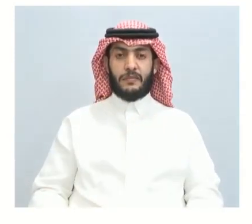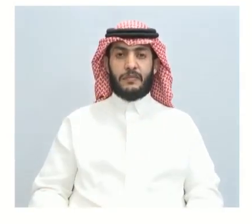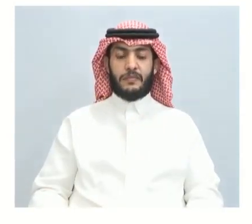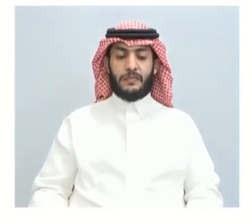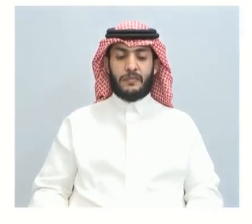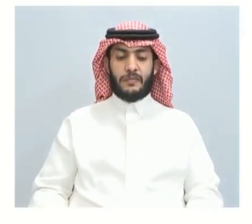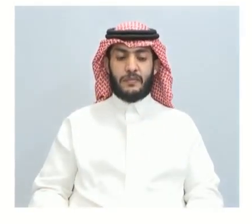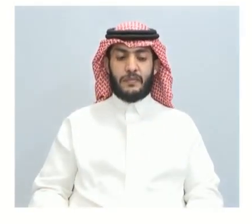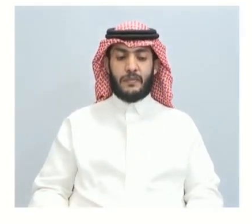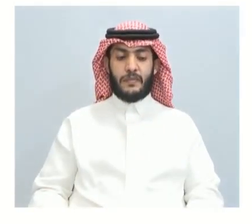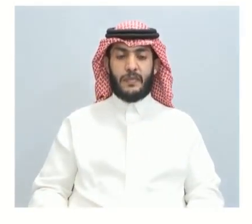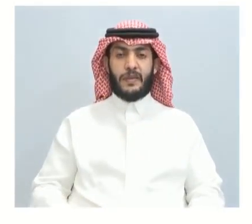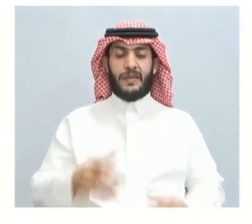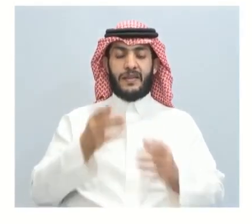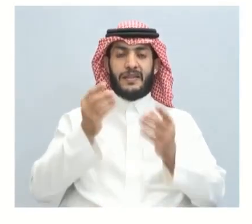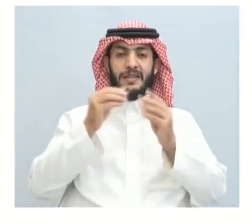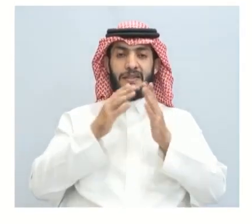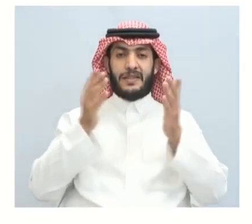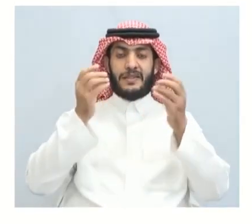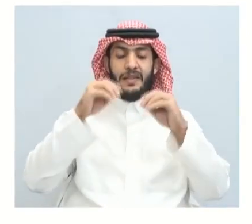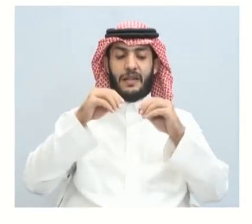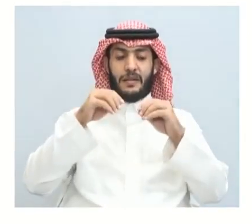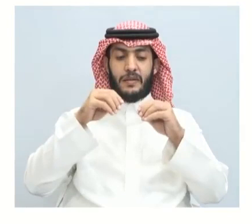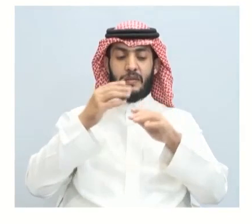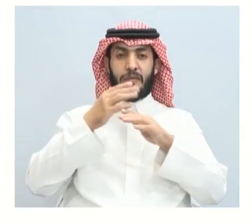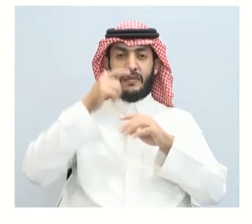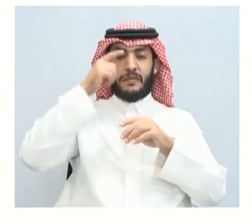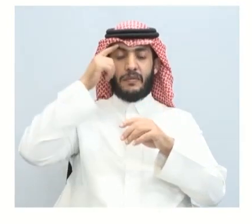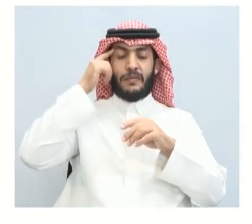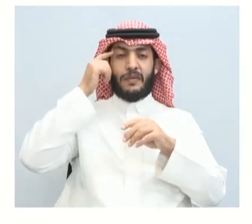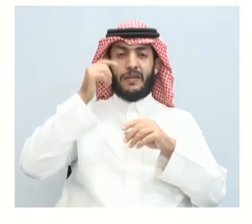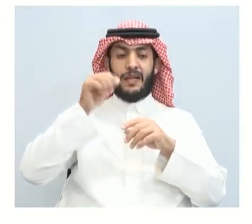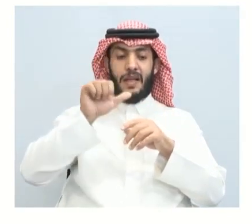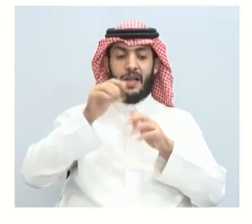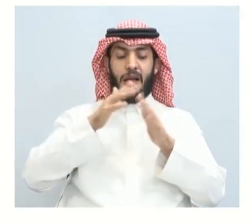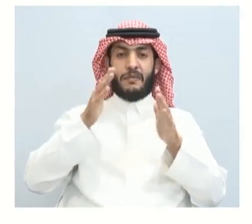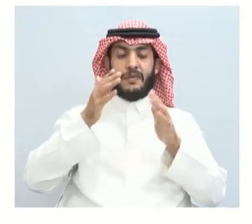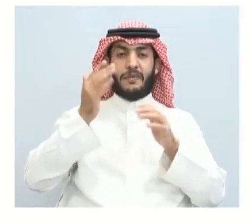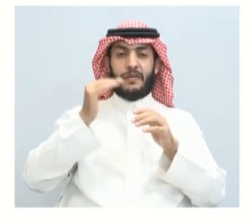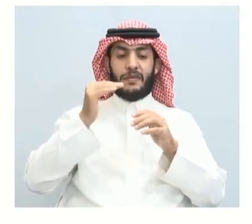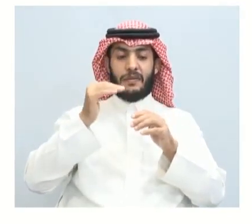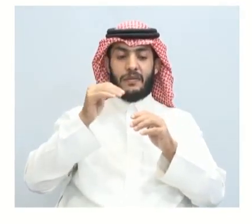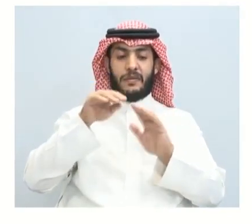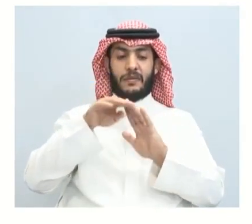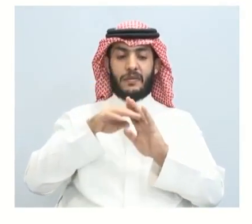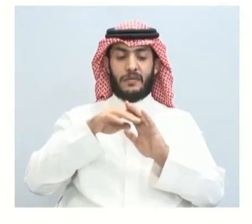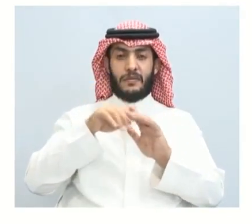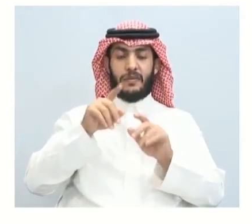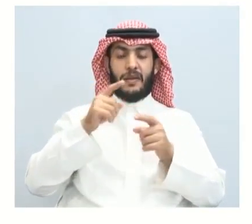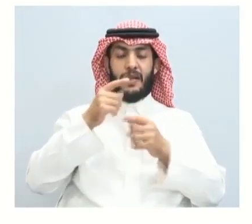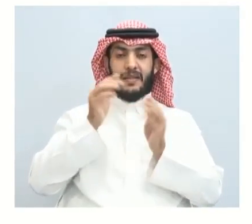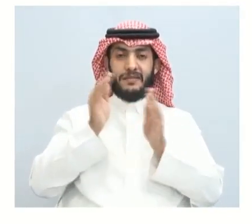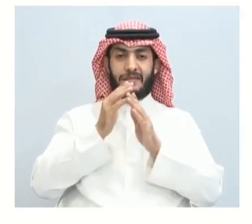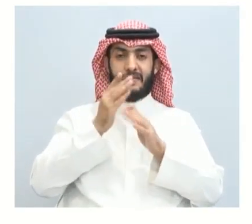عفوا توسع نعم من صفر الى واحد حيكون توسع واذا كانت الاي اكبر من واحد حتكون تضييق يعني العكس